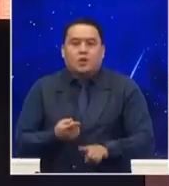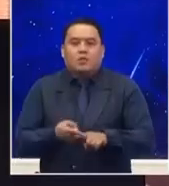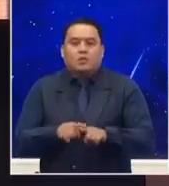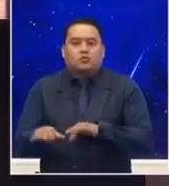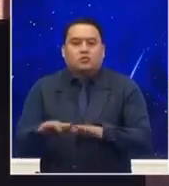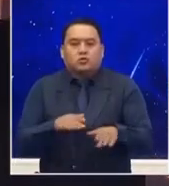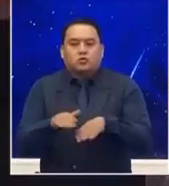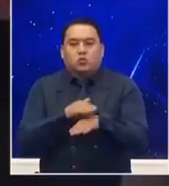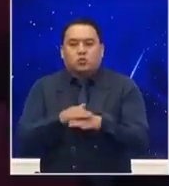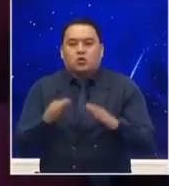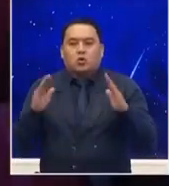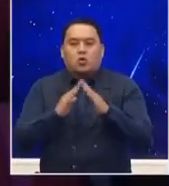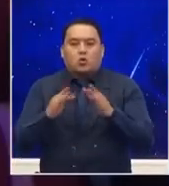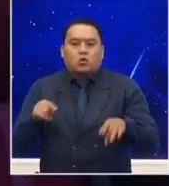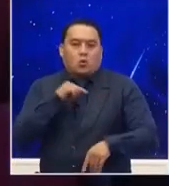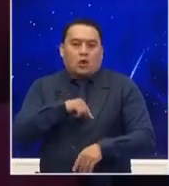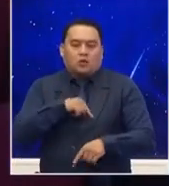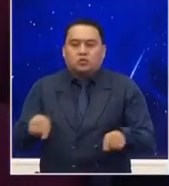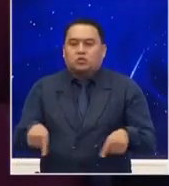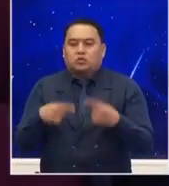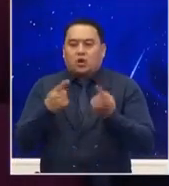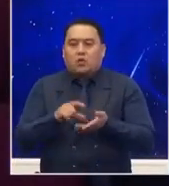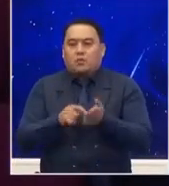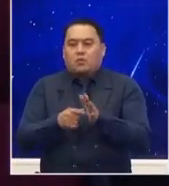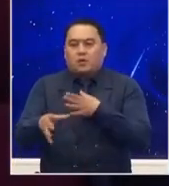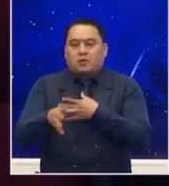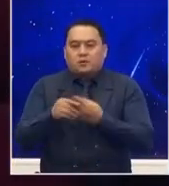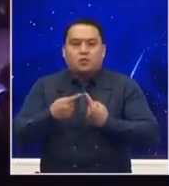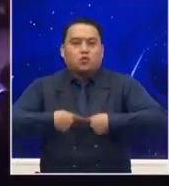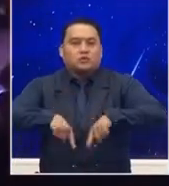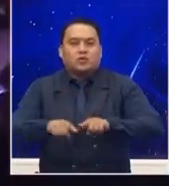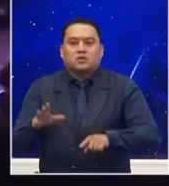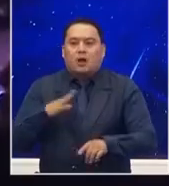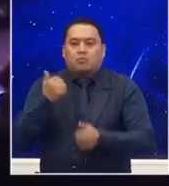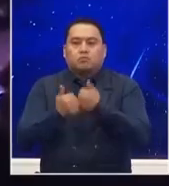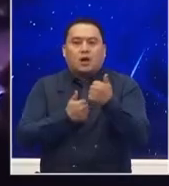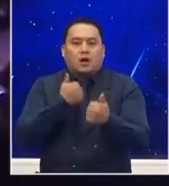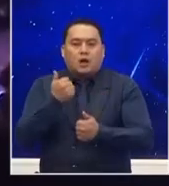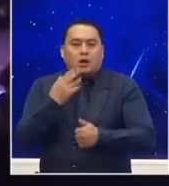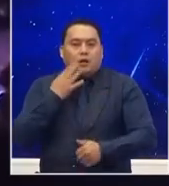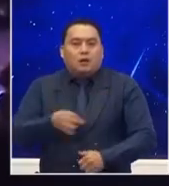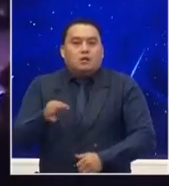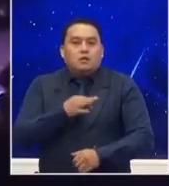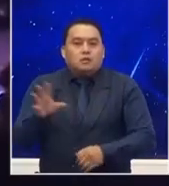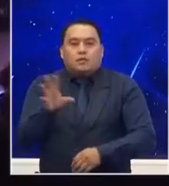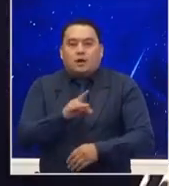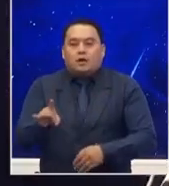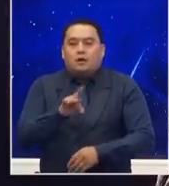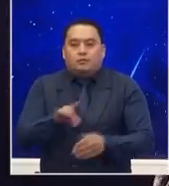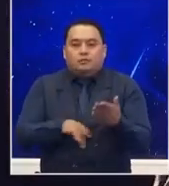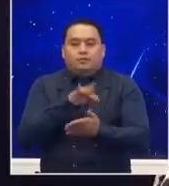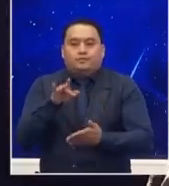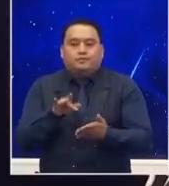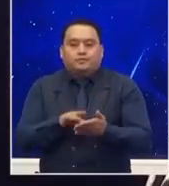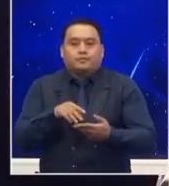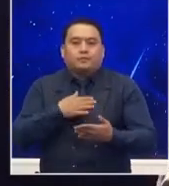Достық үйі қоғамдық келісім орталығы рухани жаңғыру жобалық кеңсесімен бірлесіп ұйымдастырды. Байқау аясында Жетісу өңірінің барлық аудан қаладан келген